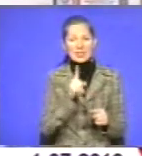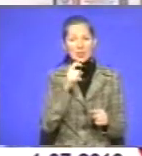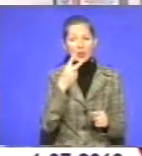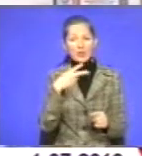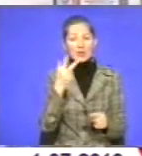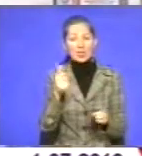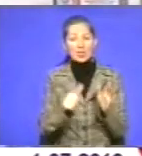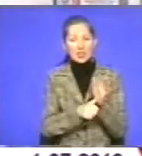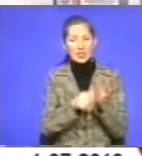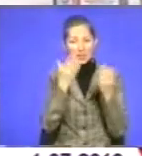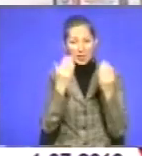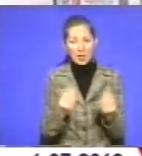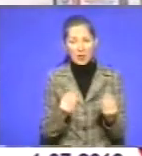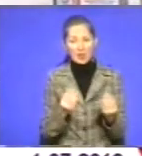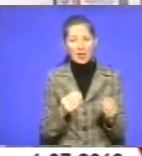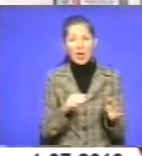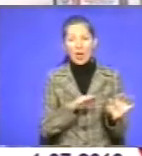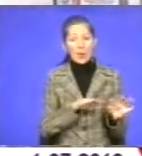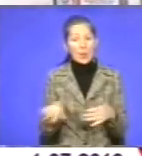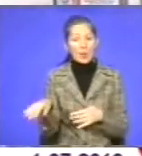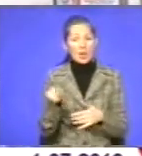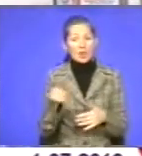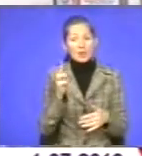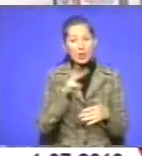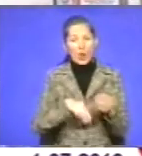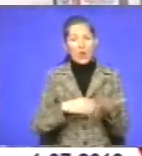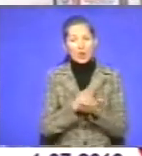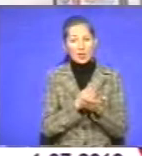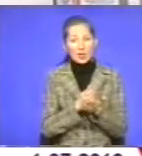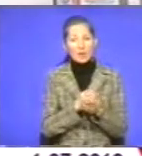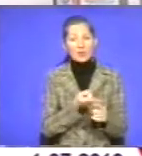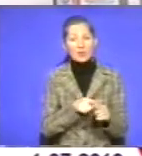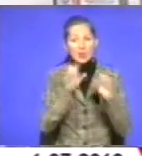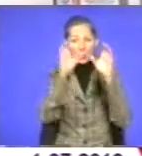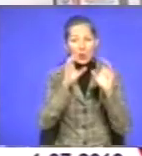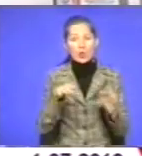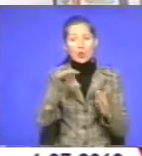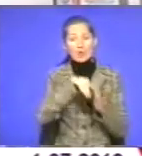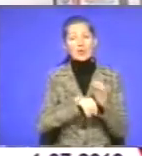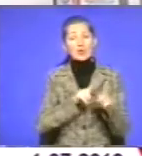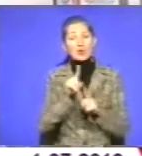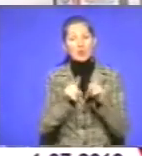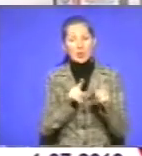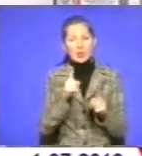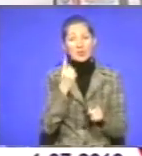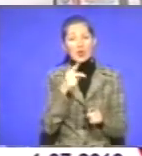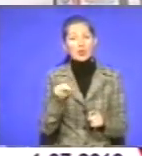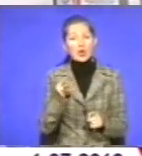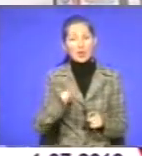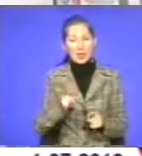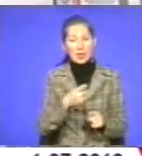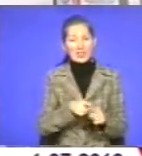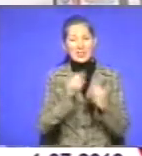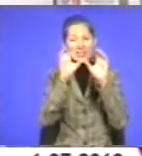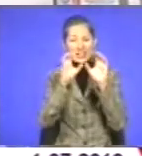днів, що я говорила, випадали їм із страхового стажу. Саме цим законом внесено зміни, і з 1 липня цей